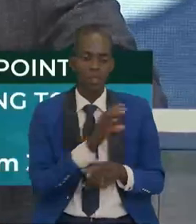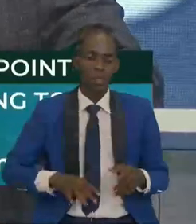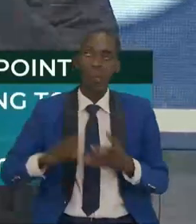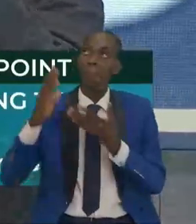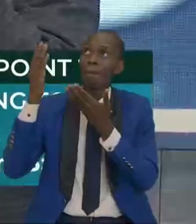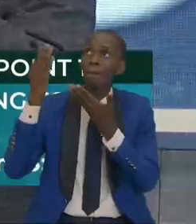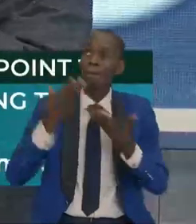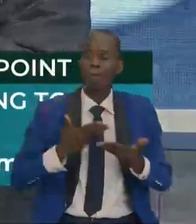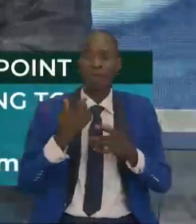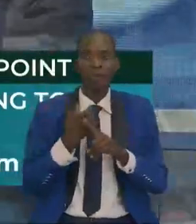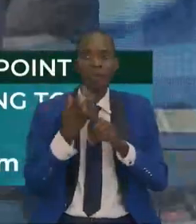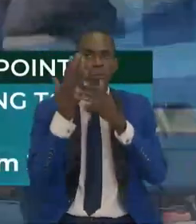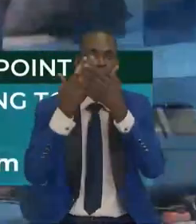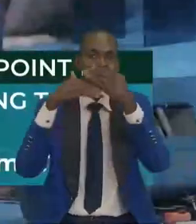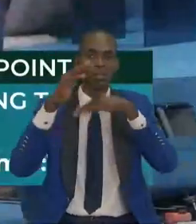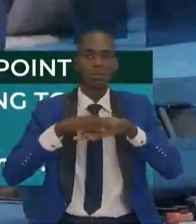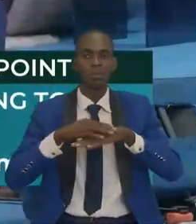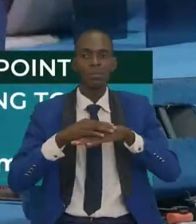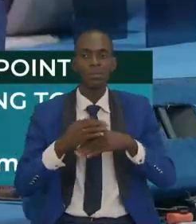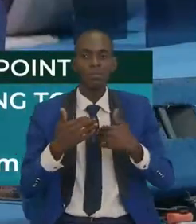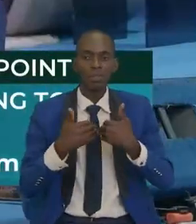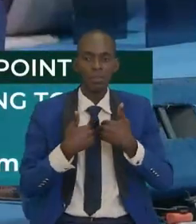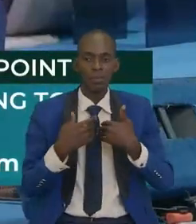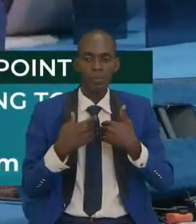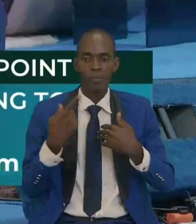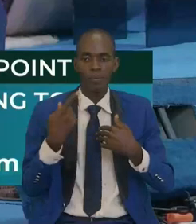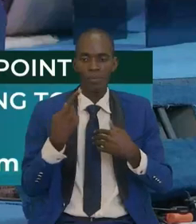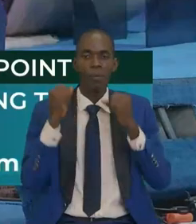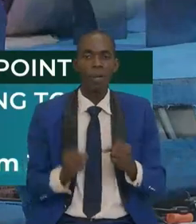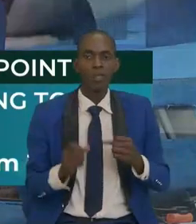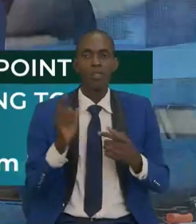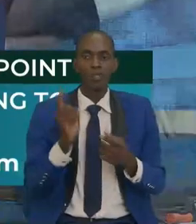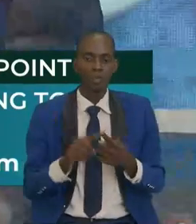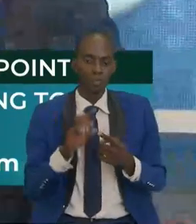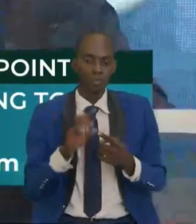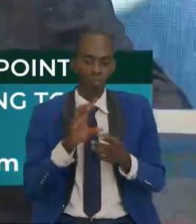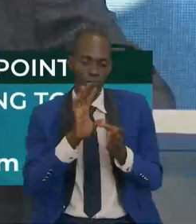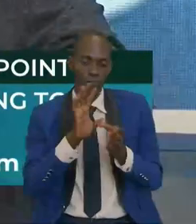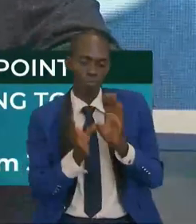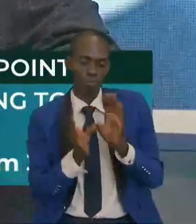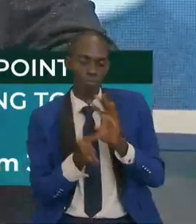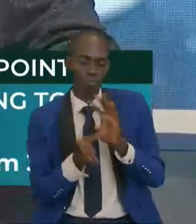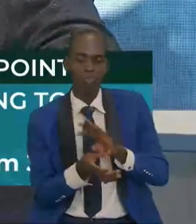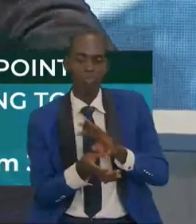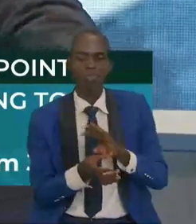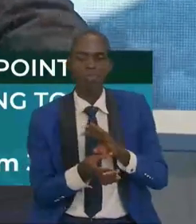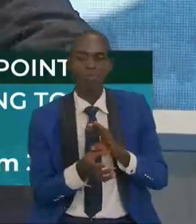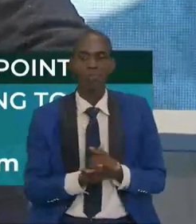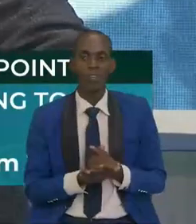La parole que Christ a amenée du ciel a la puissance pour